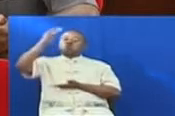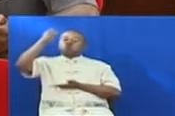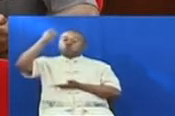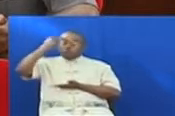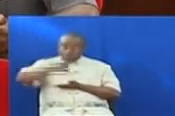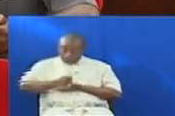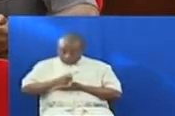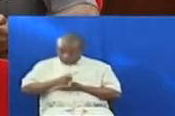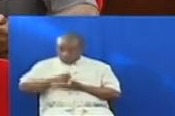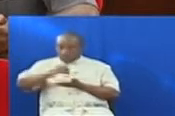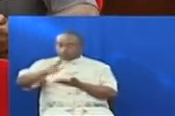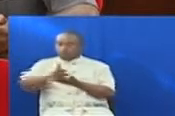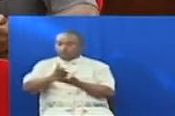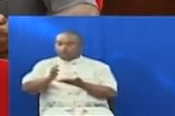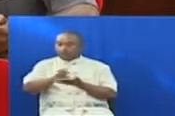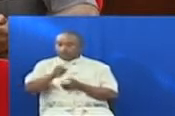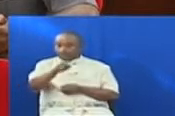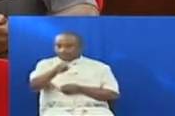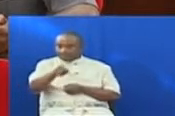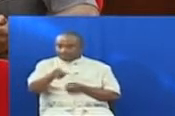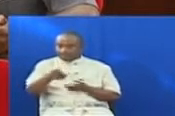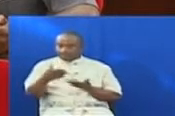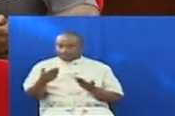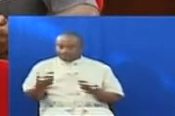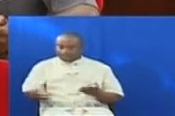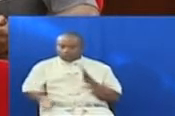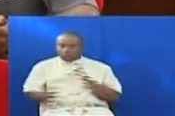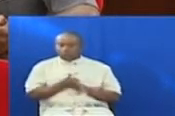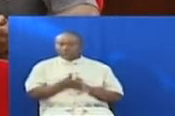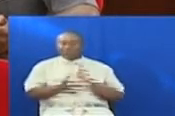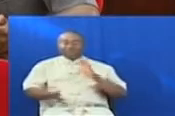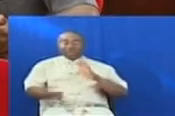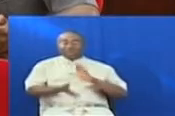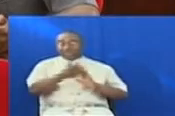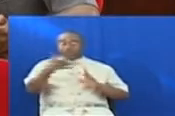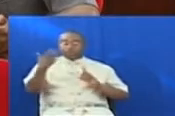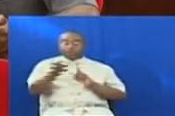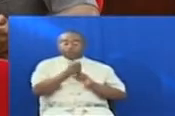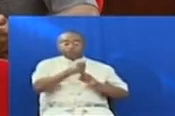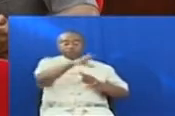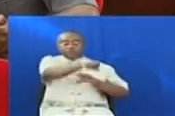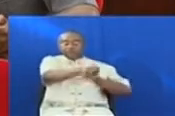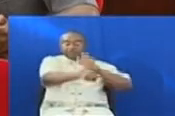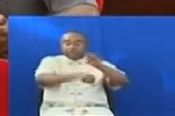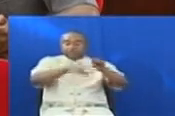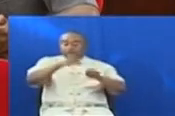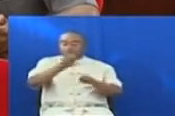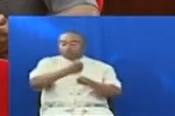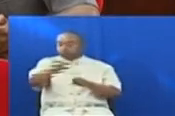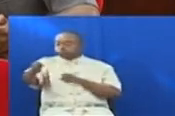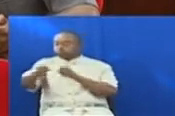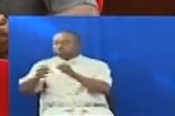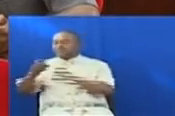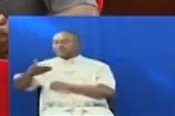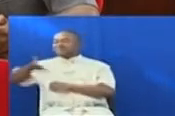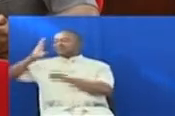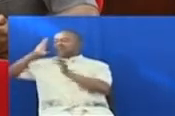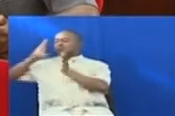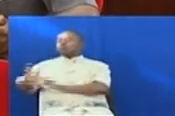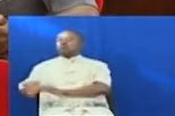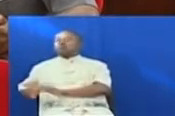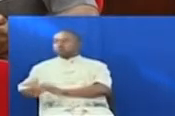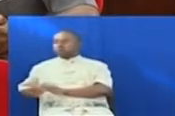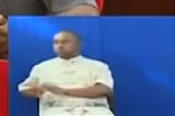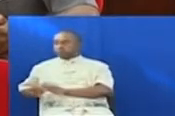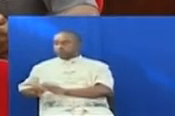centralization. Uamuzi wa kuanza kuchukua vyanzo vya mapato vya halmashauri kuvipeleka serikali kuu na kuibakizia